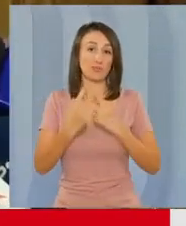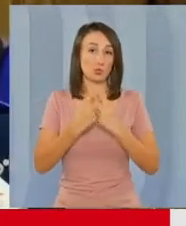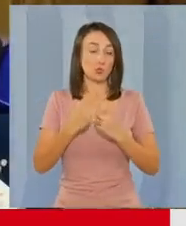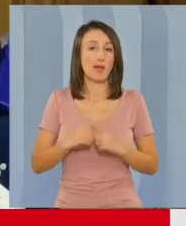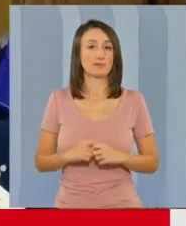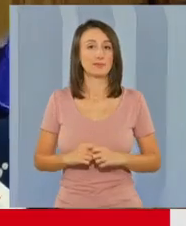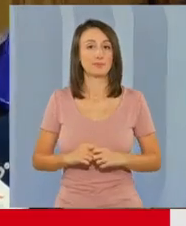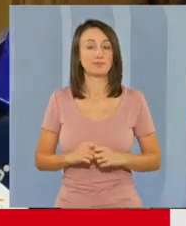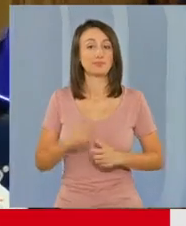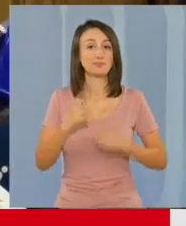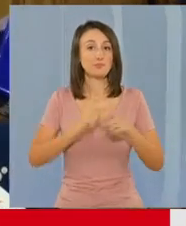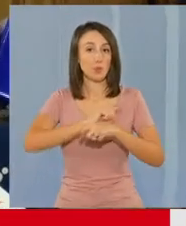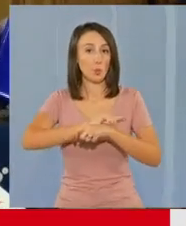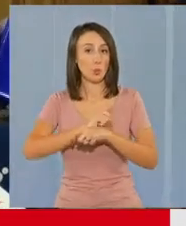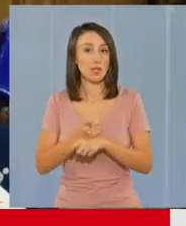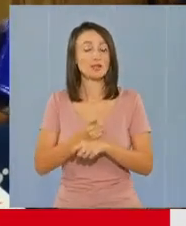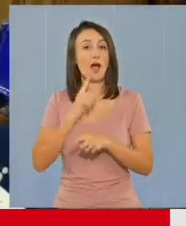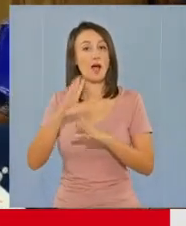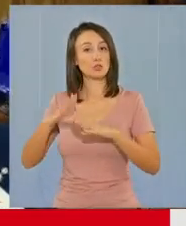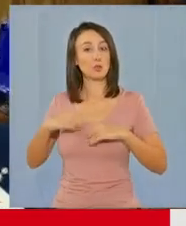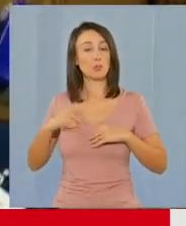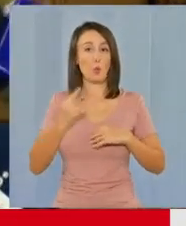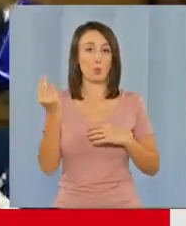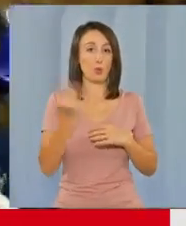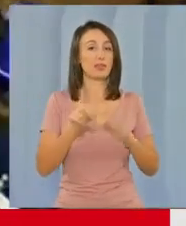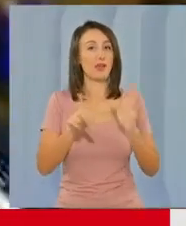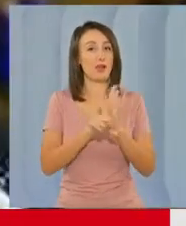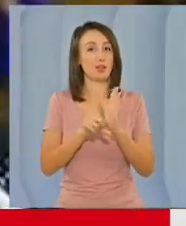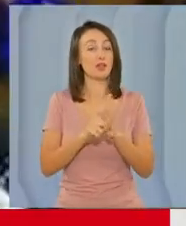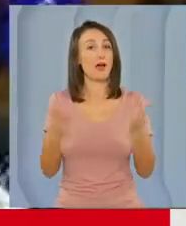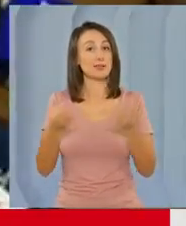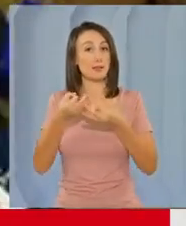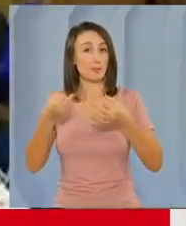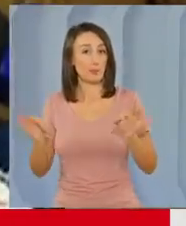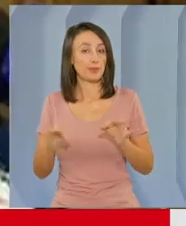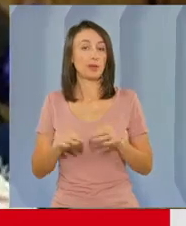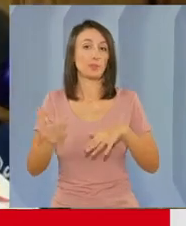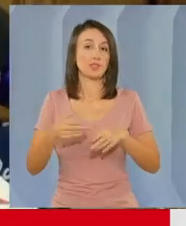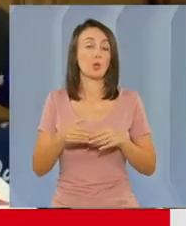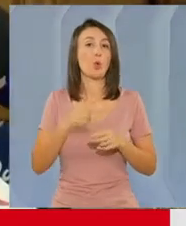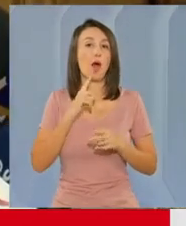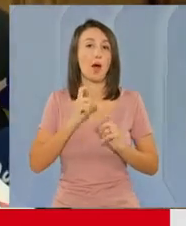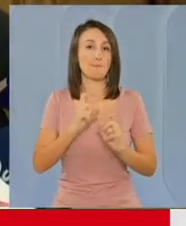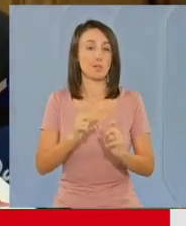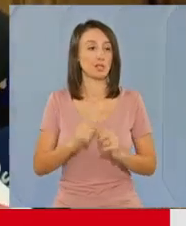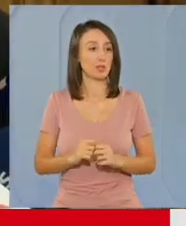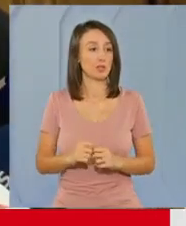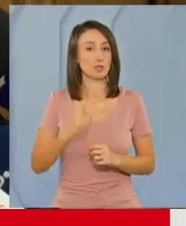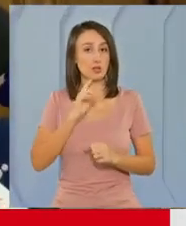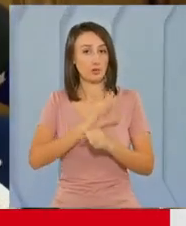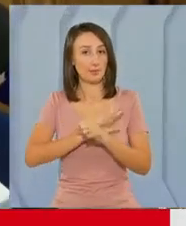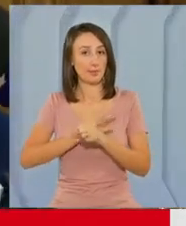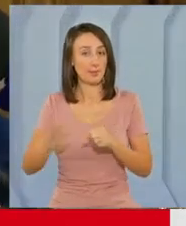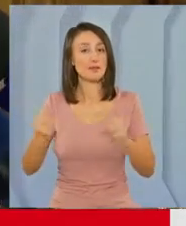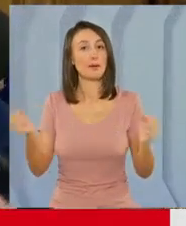despre urgența adoptării unor proiecte de legi care să le permită celor de la Ministerul Apărării să-și